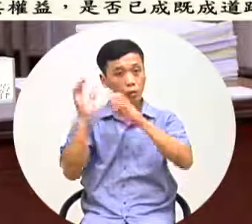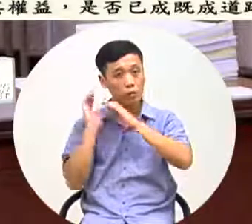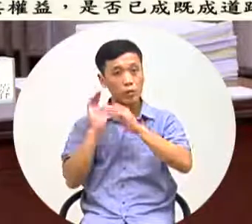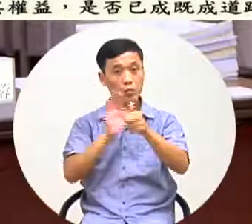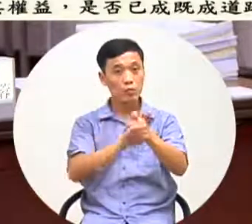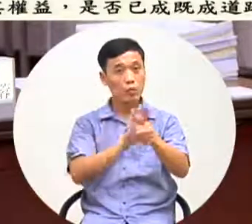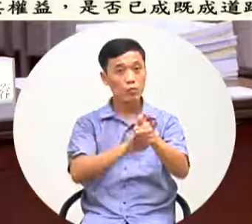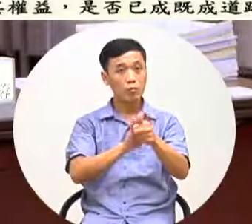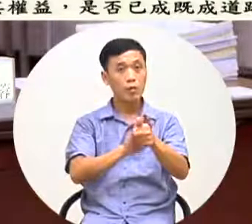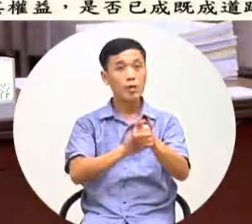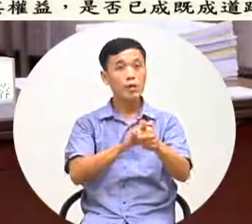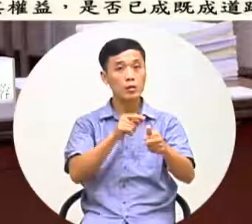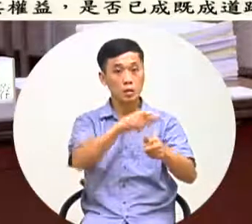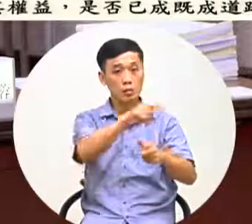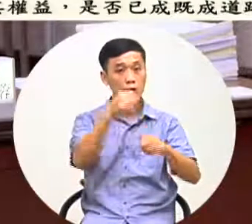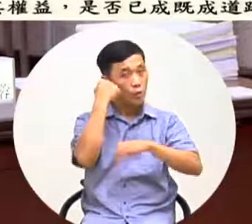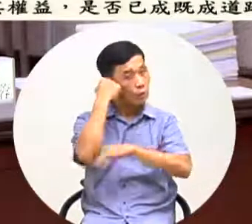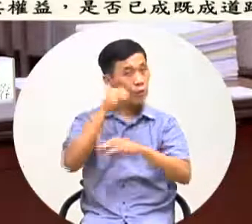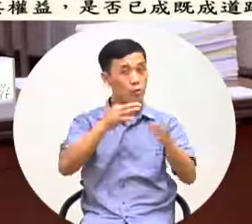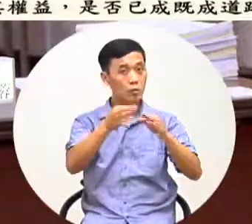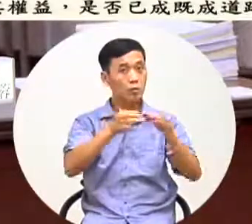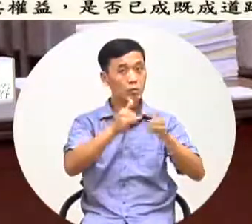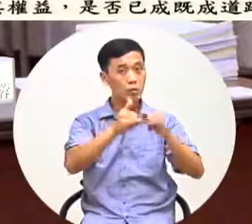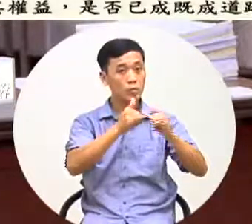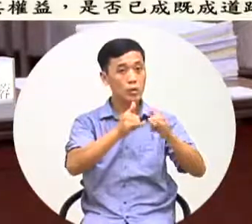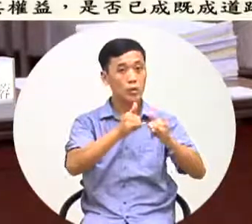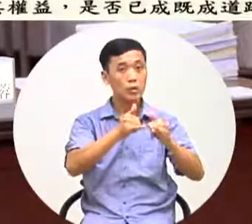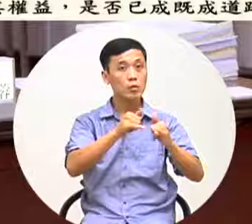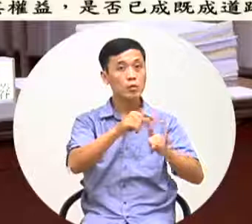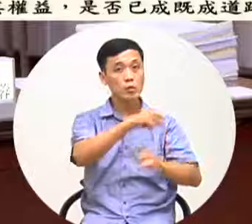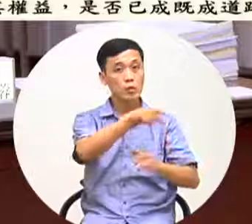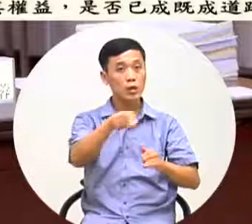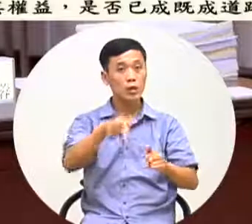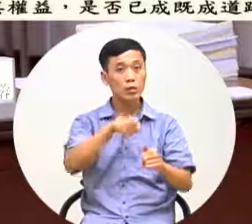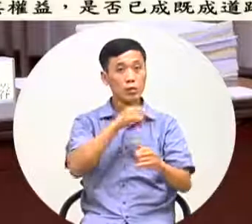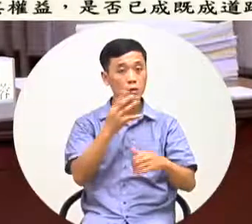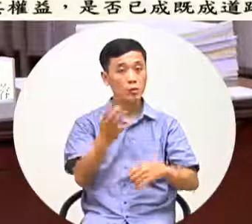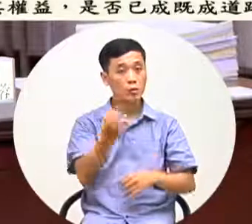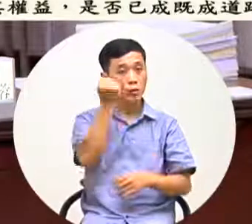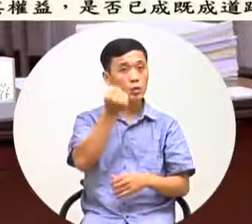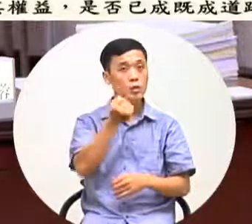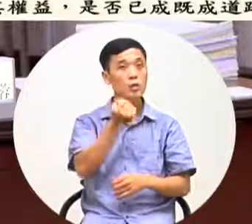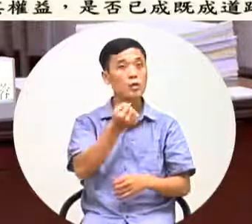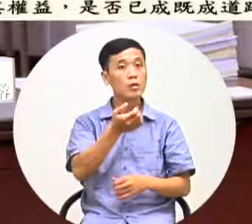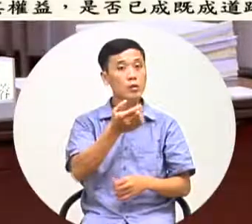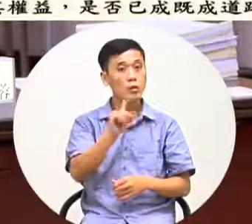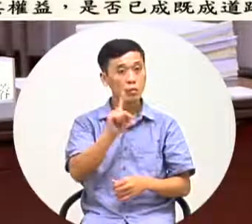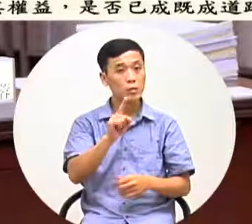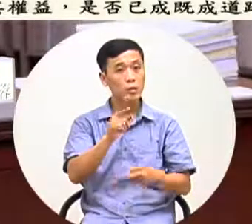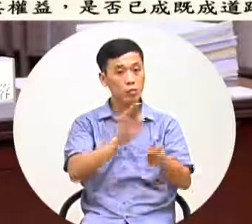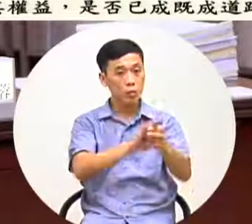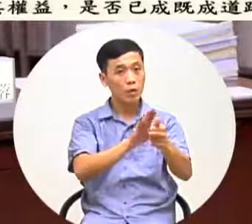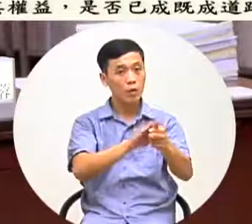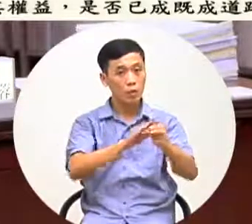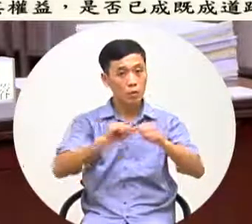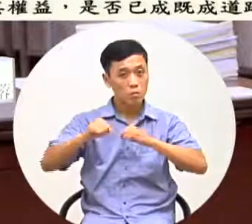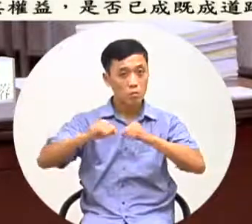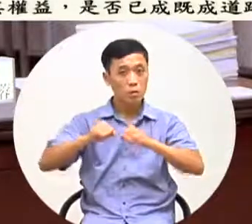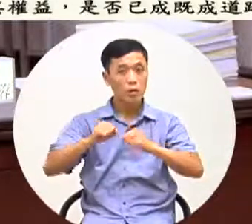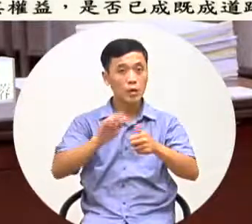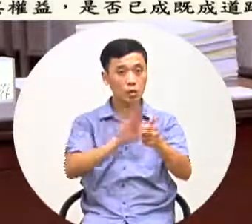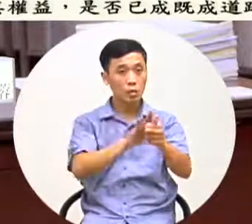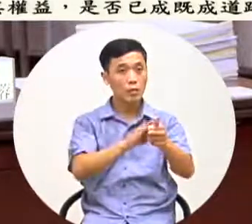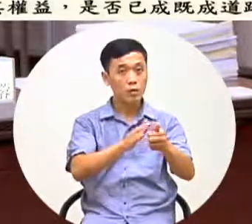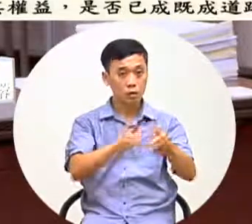雄市的市民，大多数的人，伊的权益来做些争取，对不对？爱协助因，看应该哪用，对不